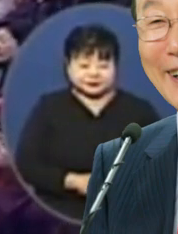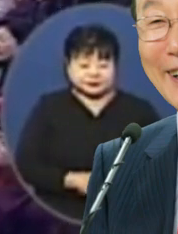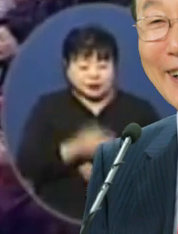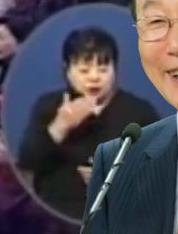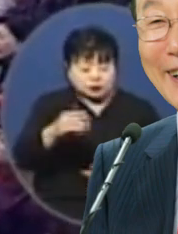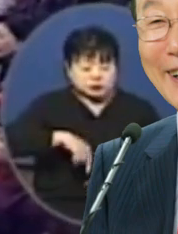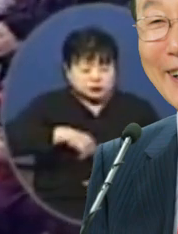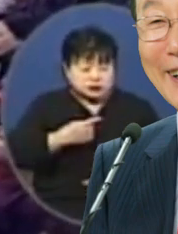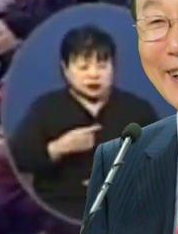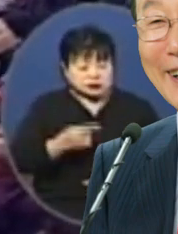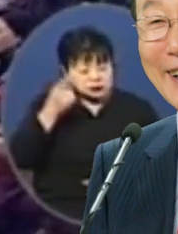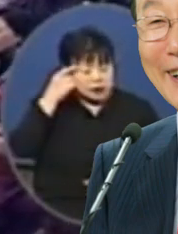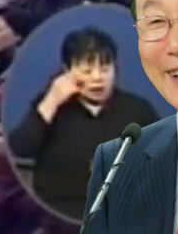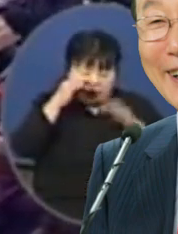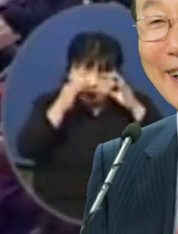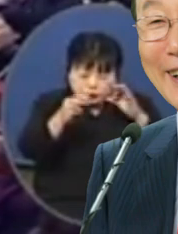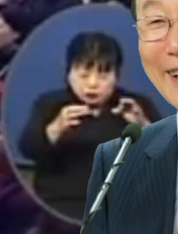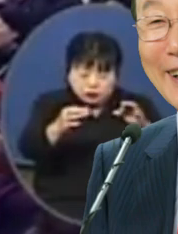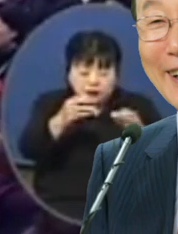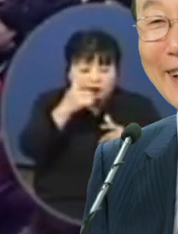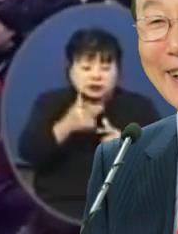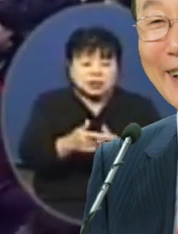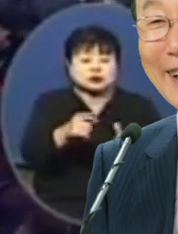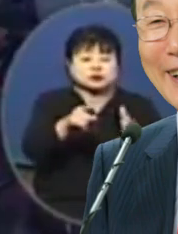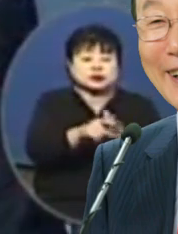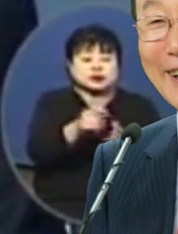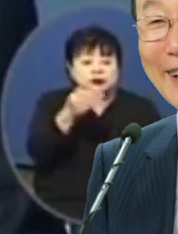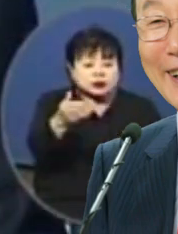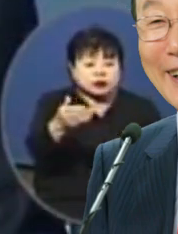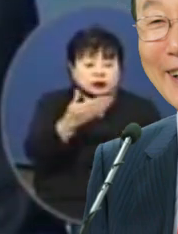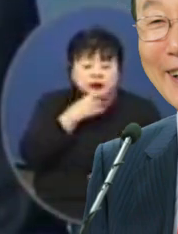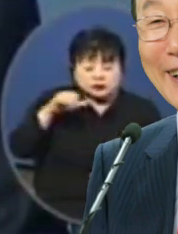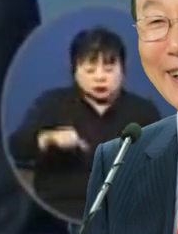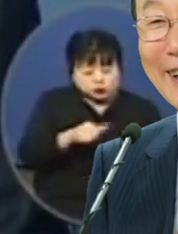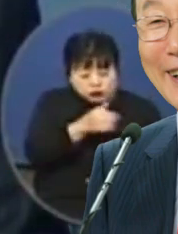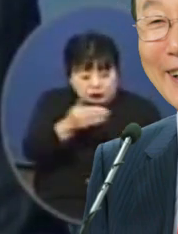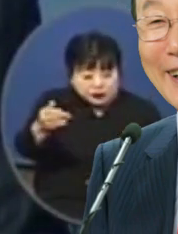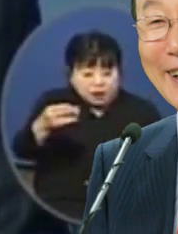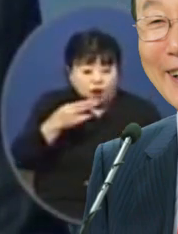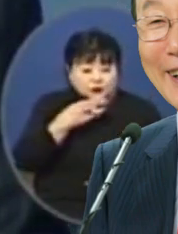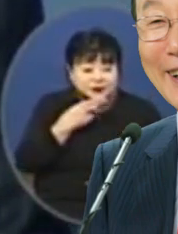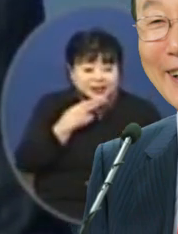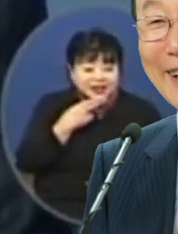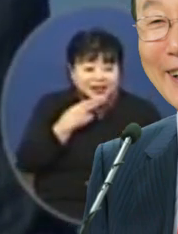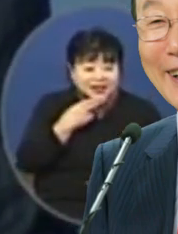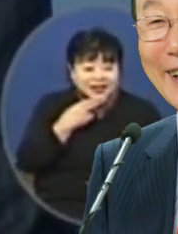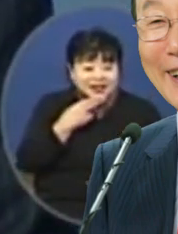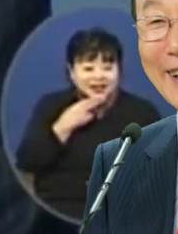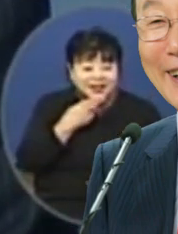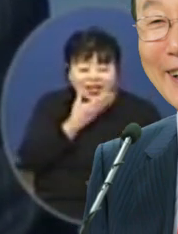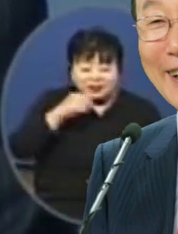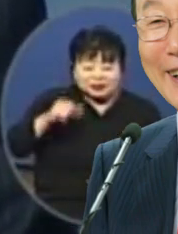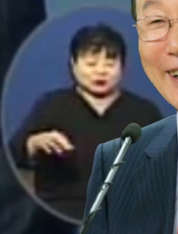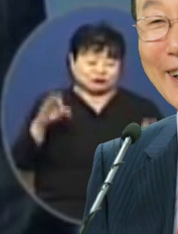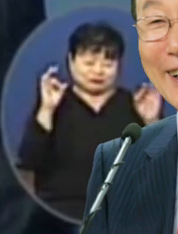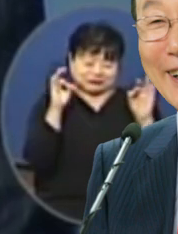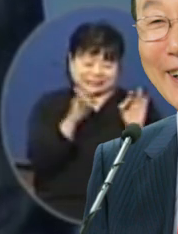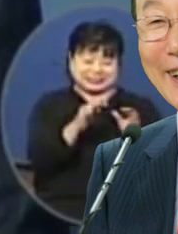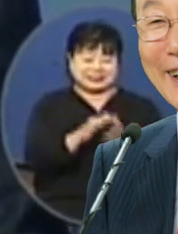여러분 자신을 한번 상상해 보십시오. 예수님 믿는 여러분이 저주가 있습니까 없습니까? 저주가